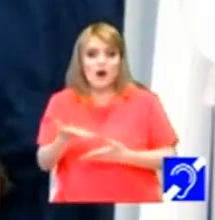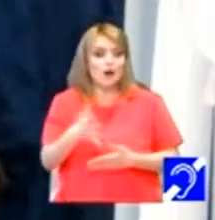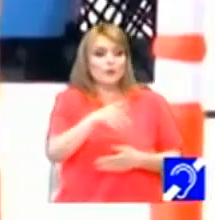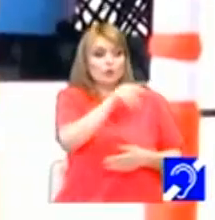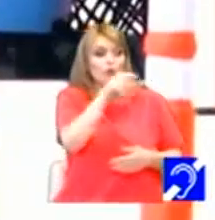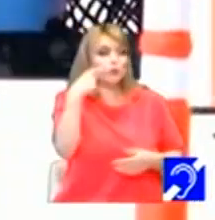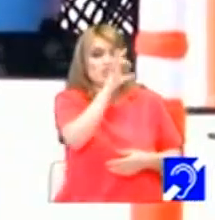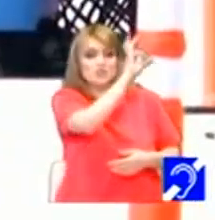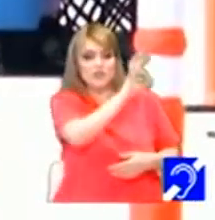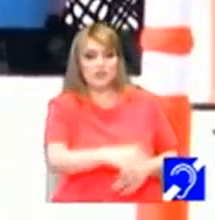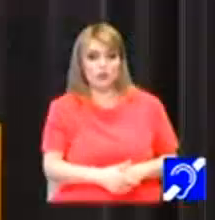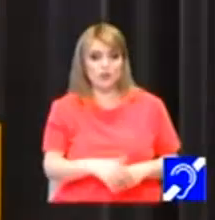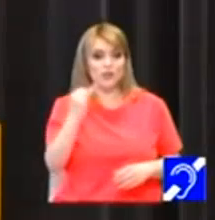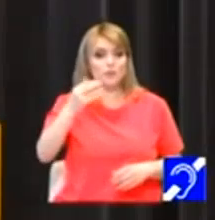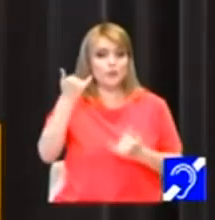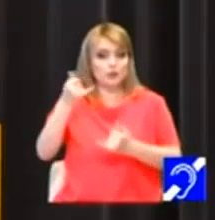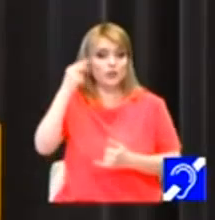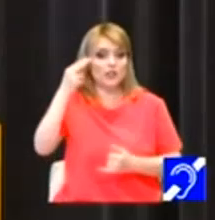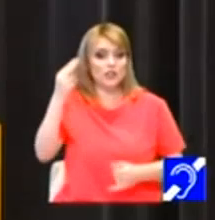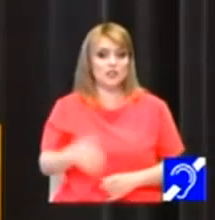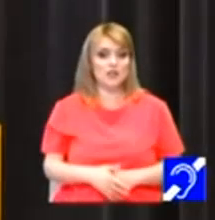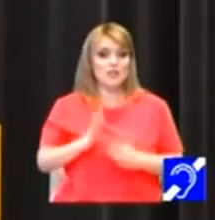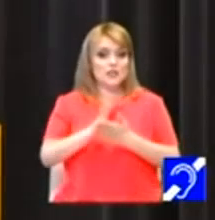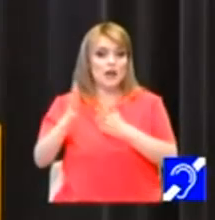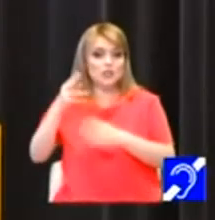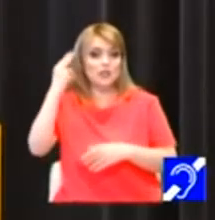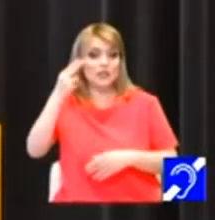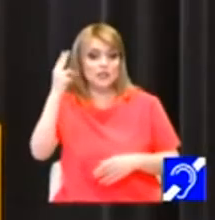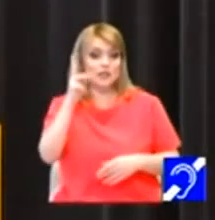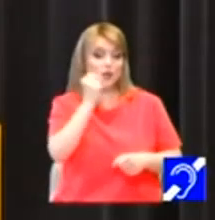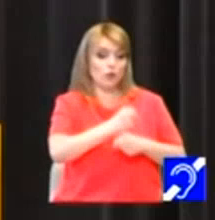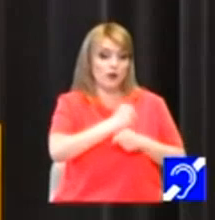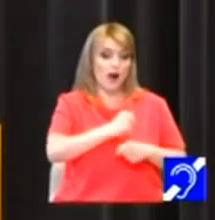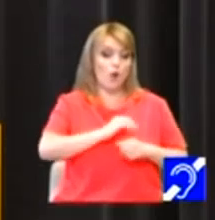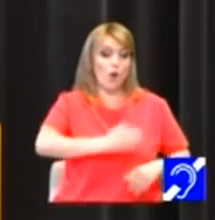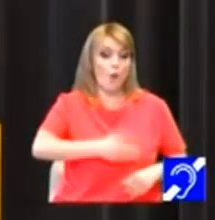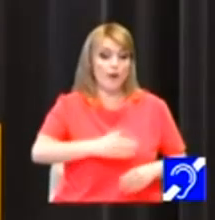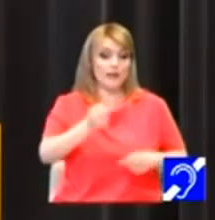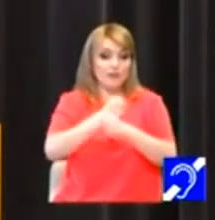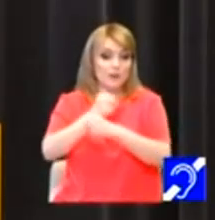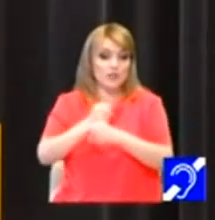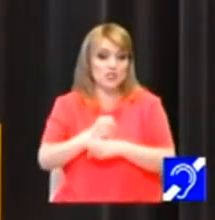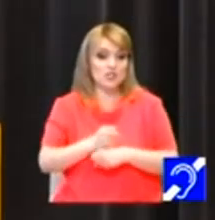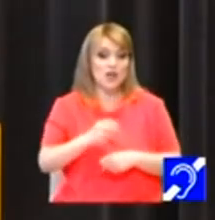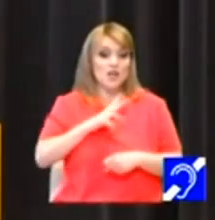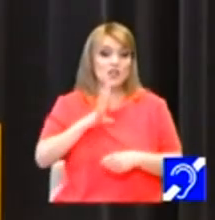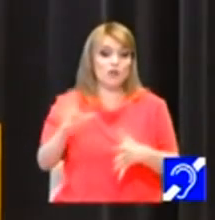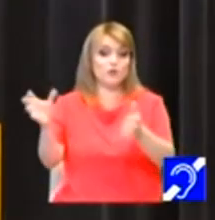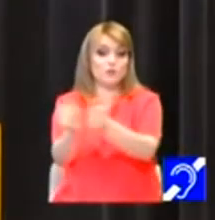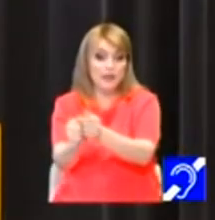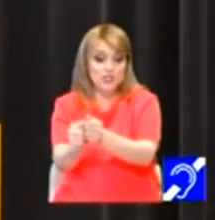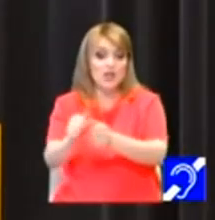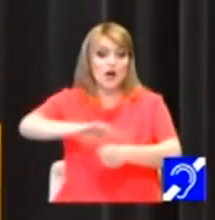pentru ruși, dar și pentru chinezi. Chinese nationals working as employees at pharma companies have been caught stealing